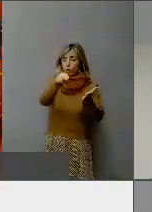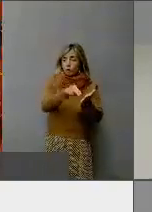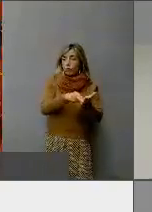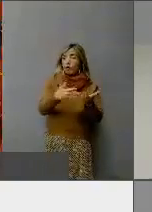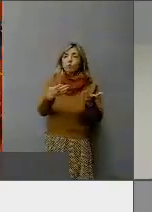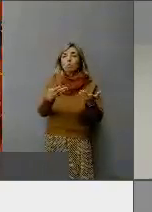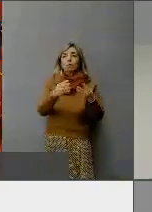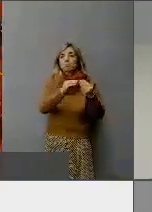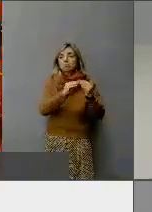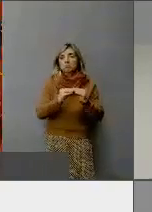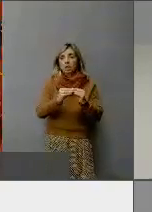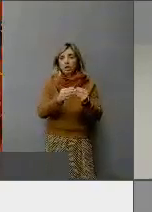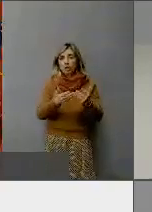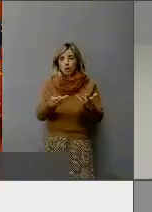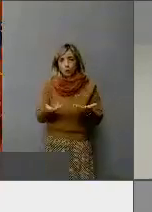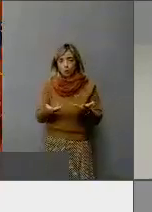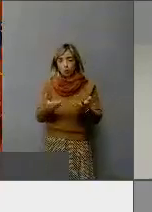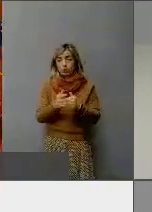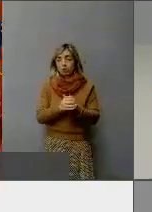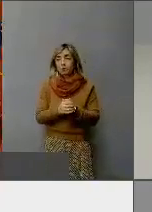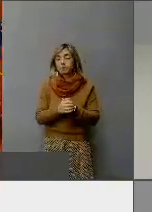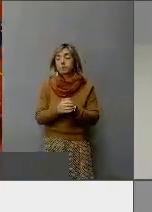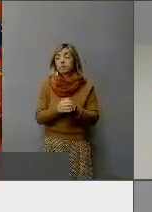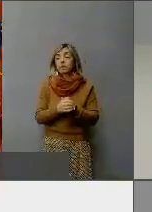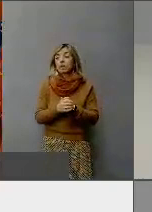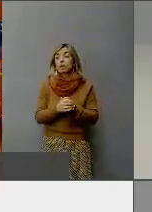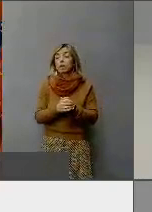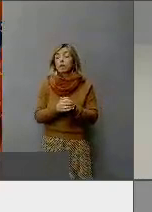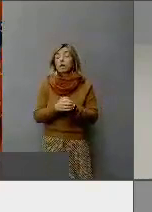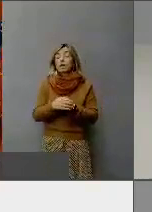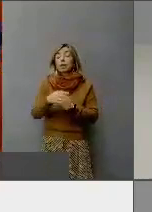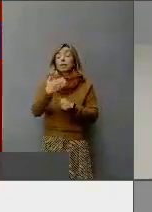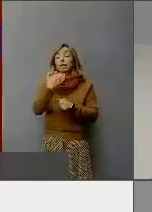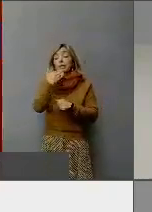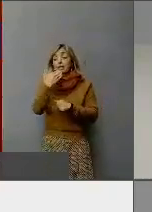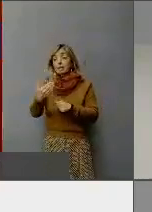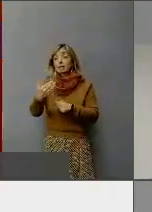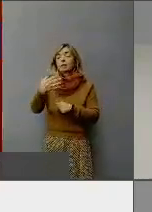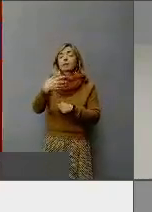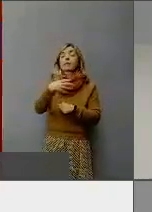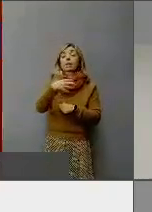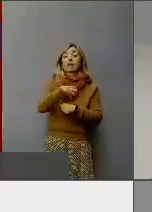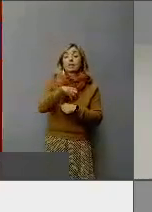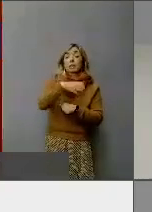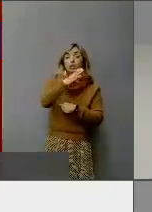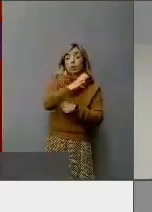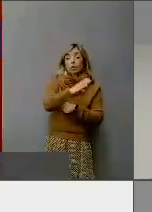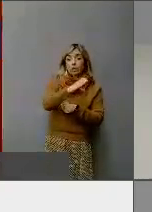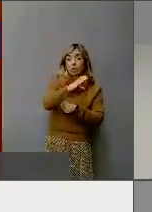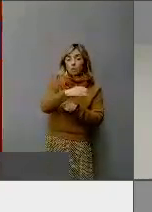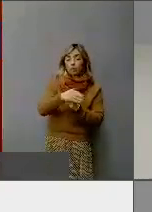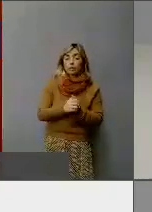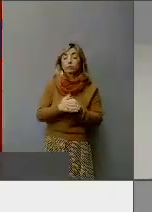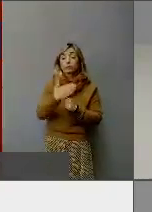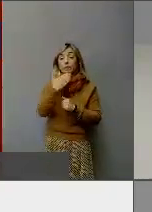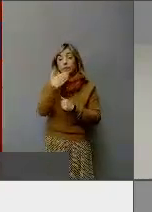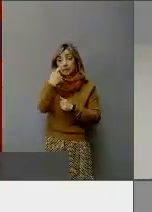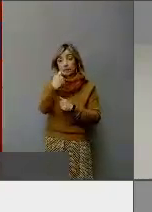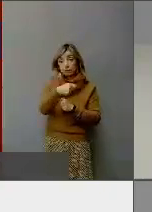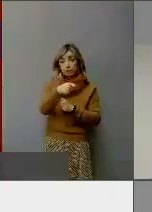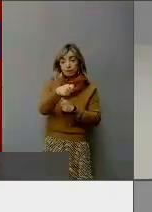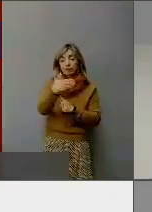grazie consigliere crivello assessore campo grazie presidente grazie alla questione abbastanza